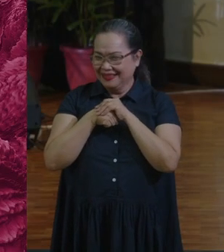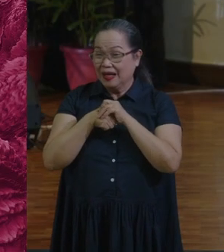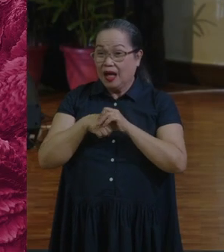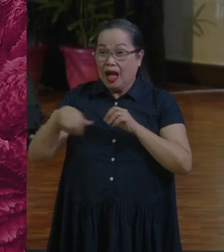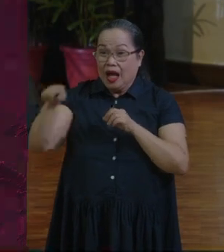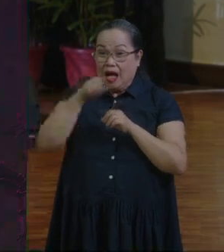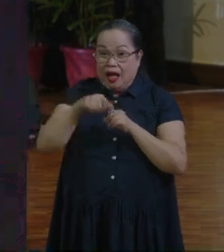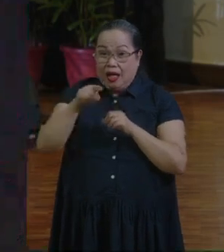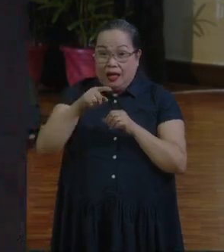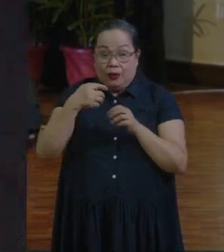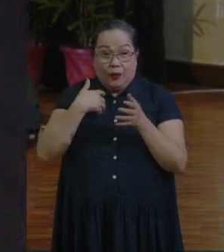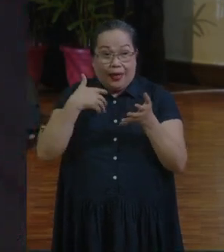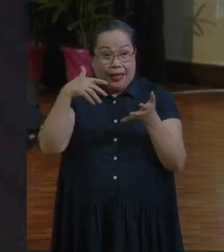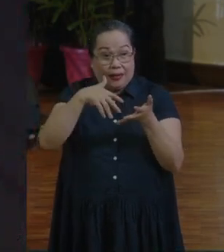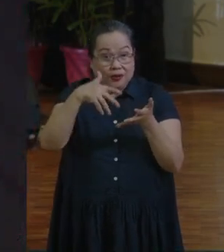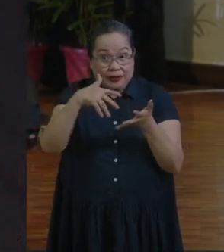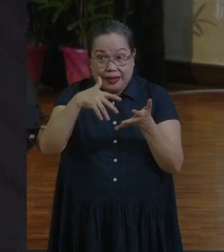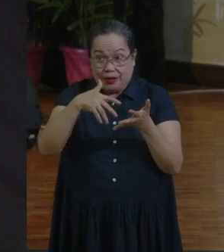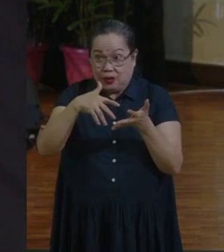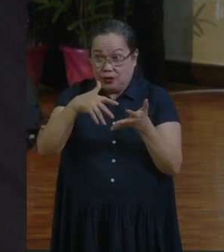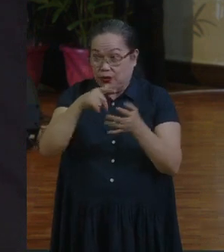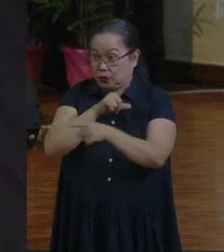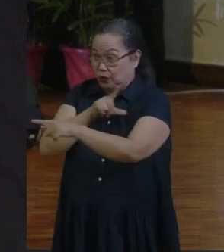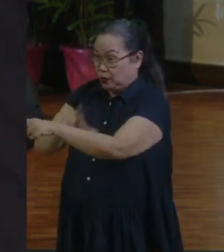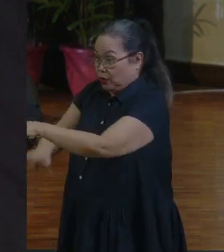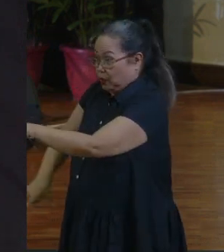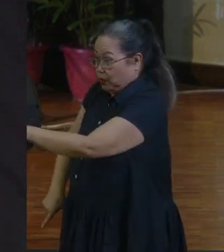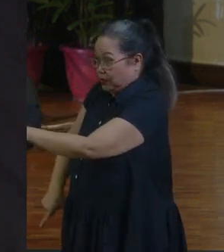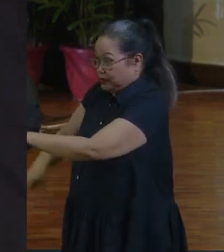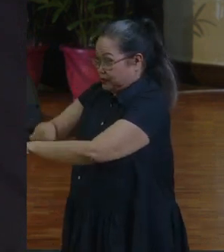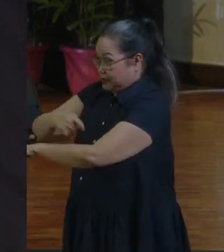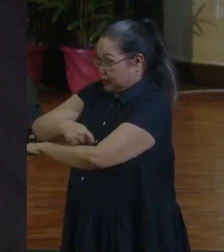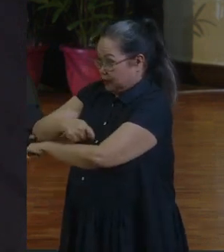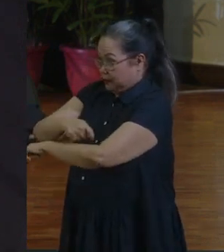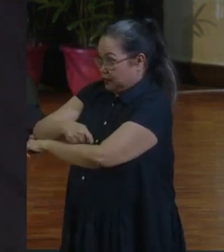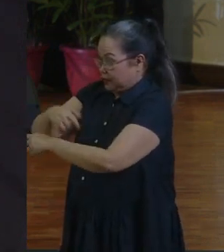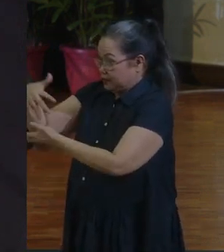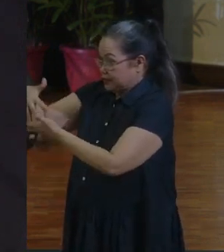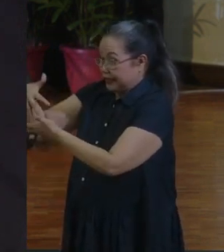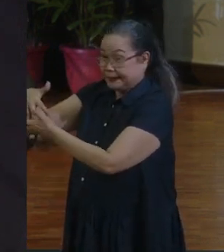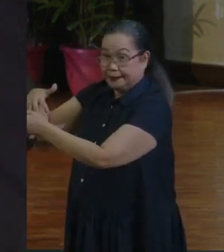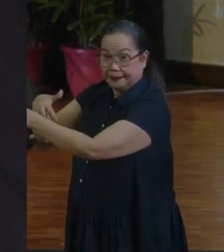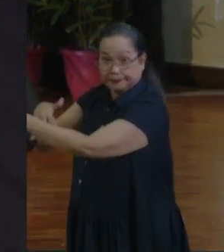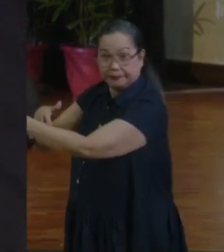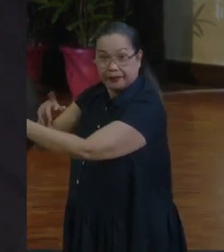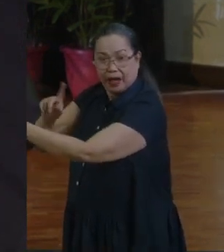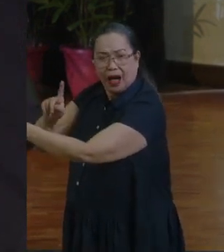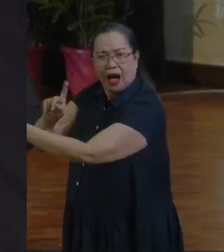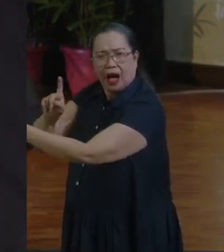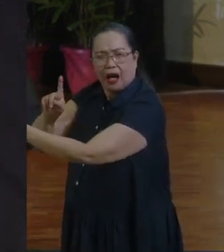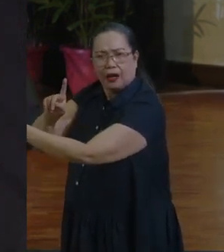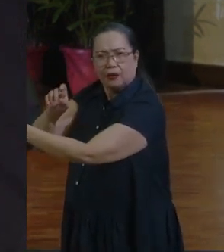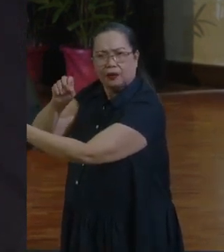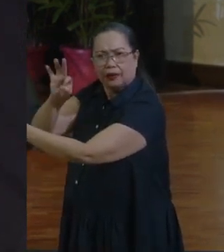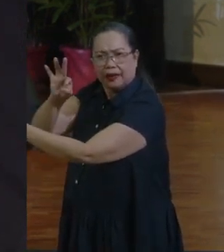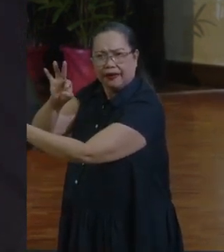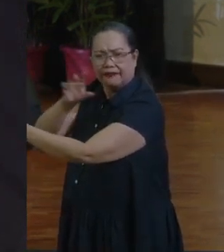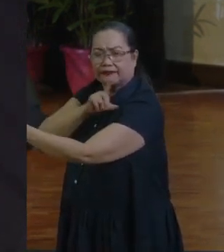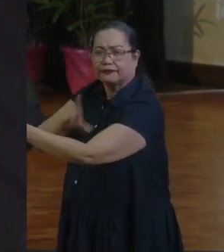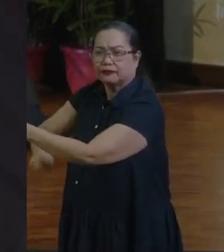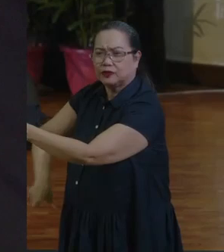Tayo po ay nagpapatuloy sa ating communion series at alam ng marami sa inyo na pagka-communion Sunday